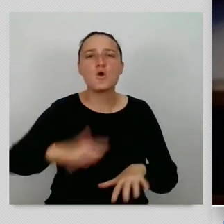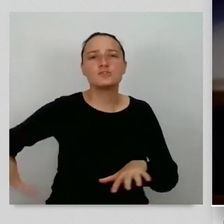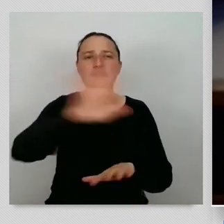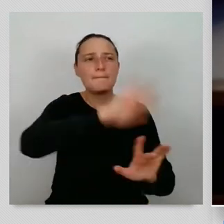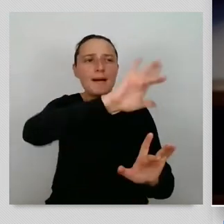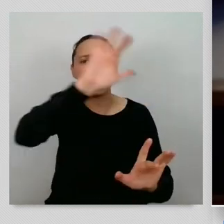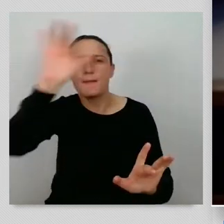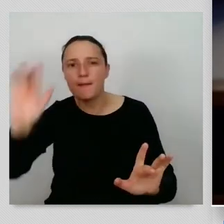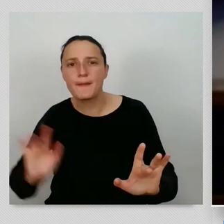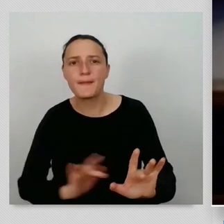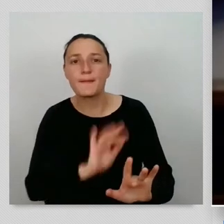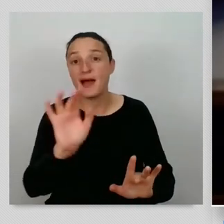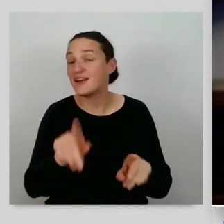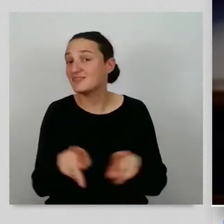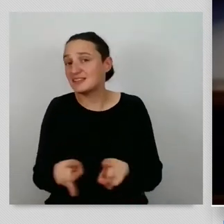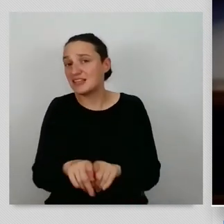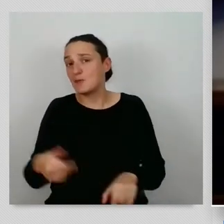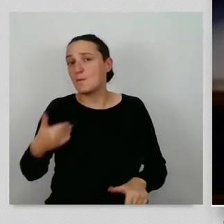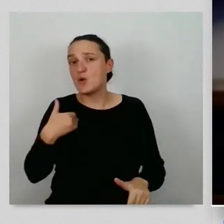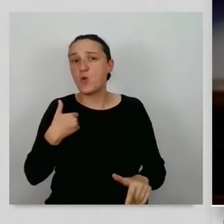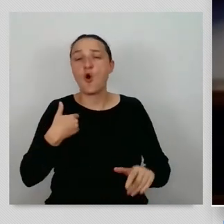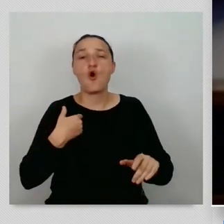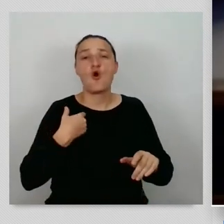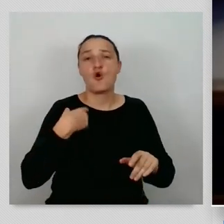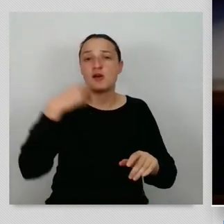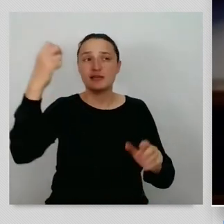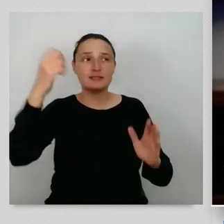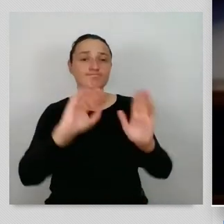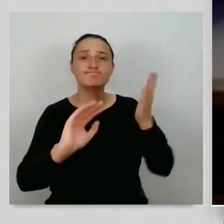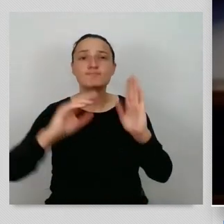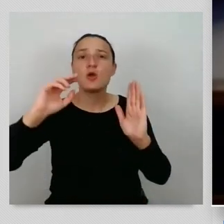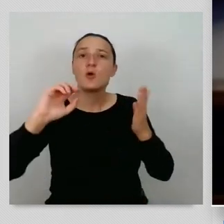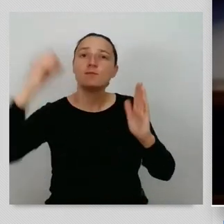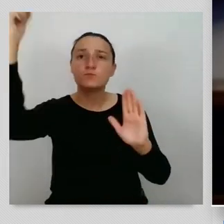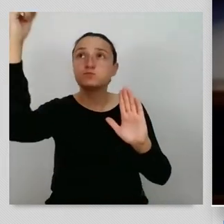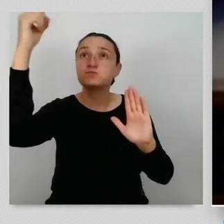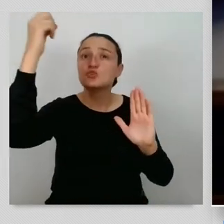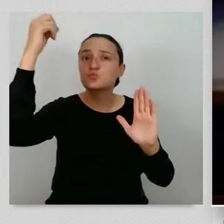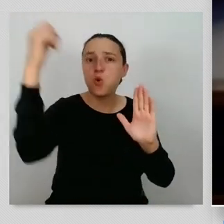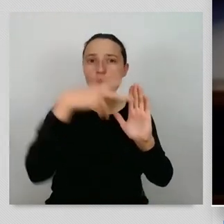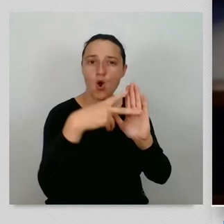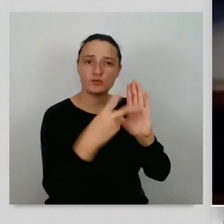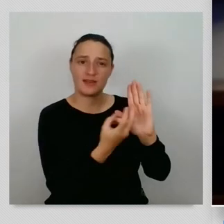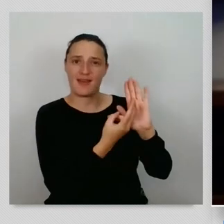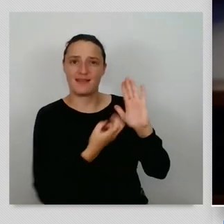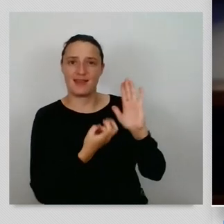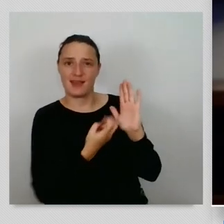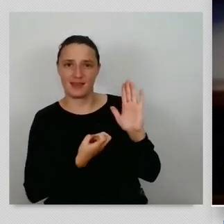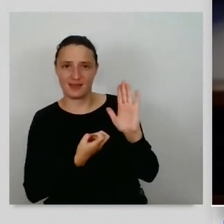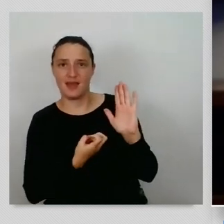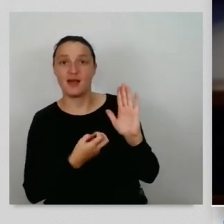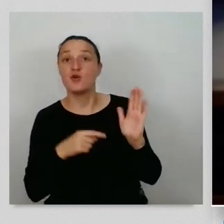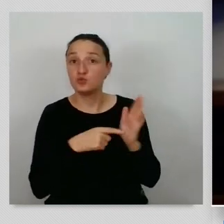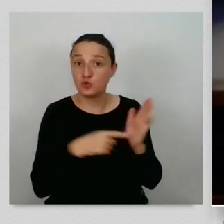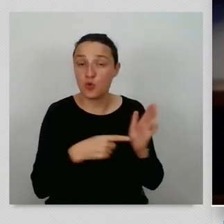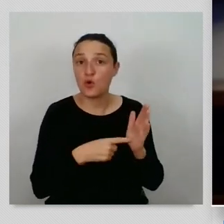jak się stało trochę z fotowoltaiką, że dano możliwość, Polacy chcieli w to wejść, chcieli z tego korzystać, chcieli obniżać z jednej